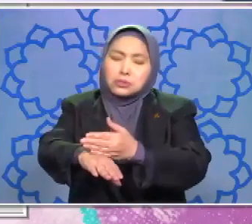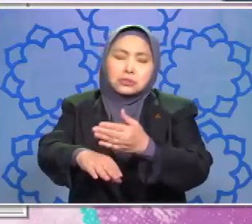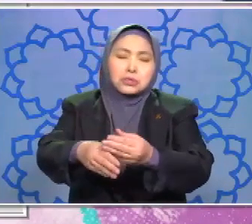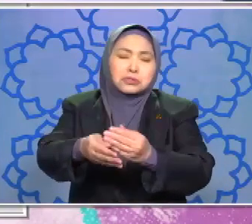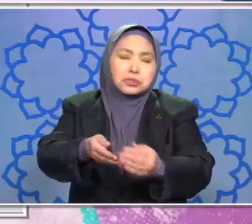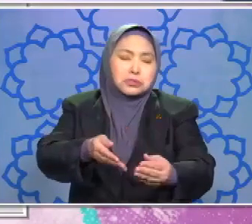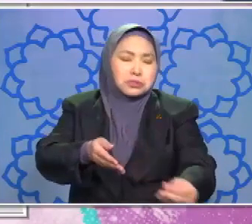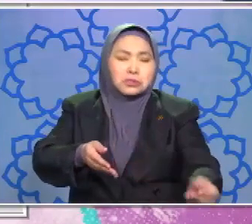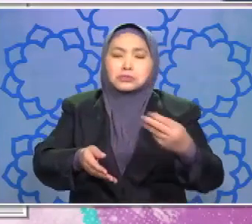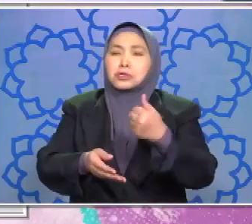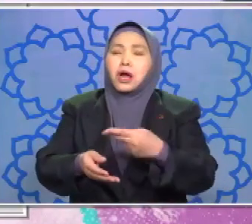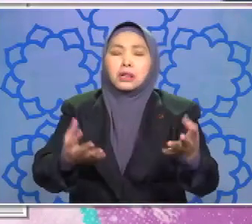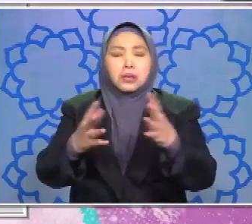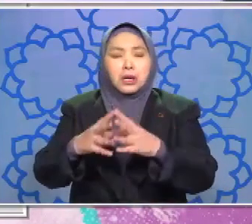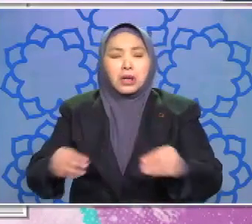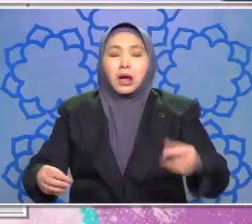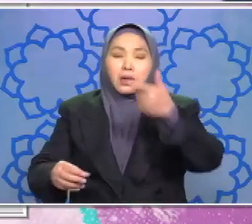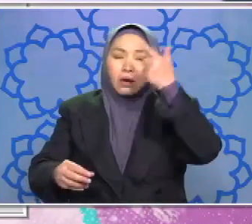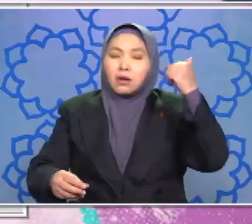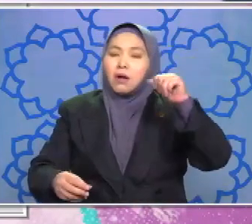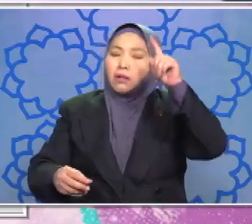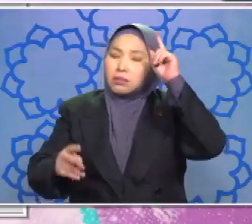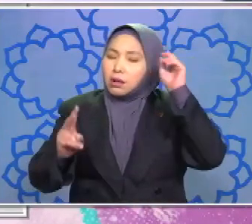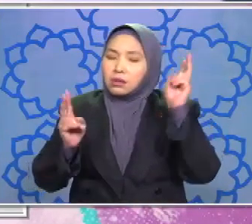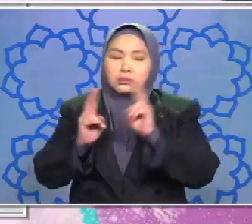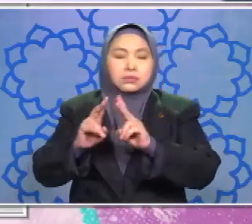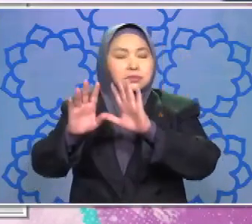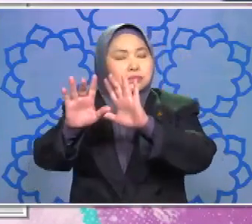فَإِنَّ رَبَّكُمْ لَرَؤُوفٌ